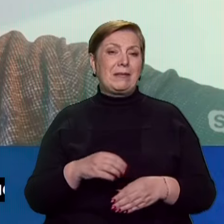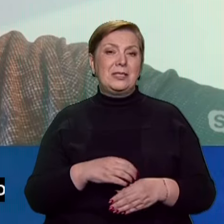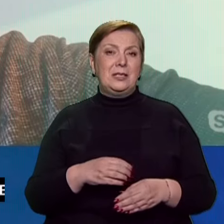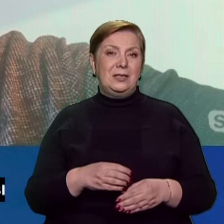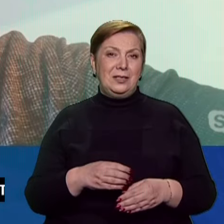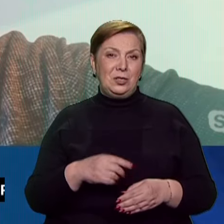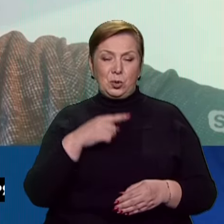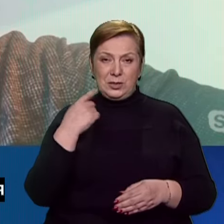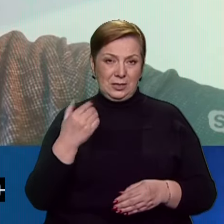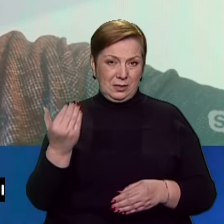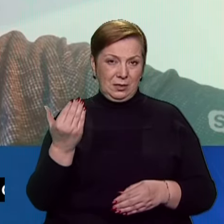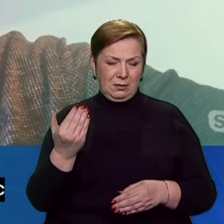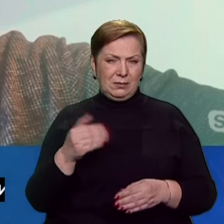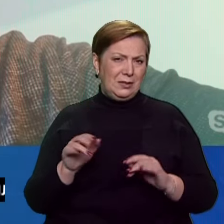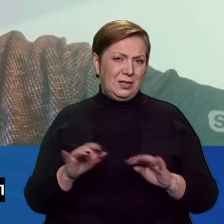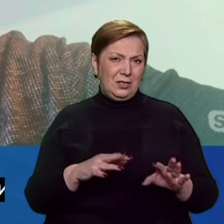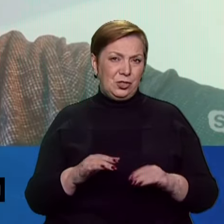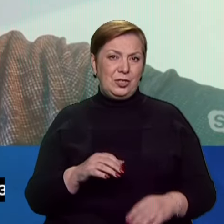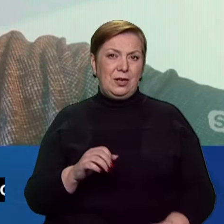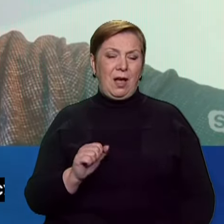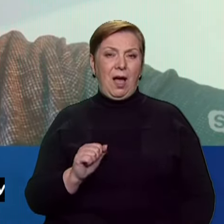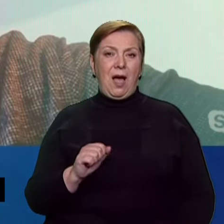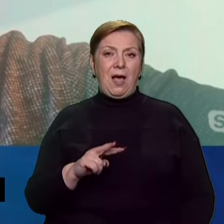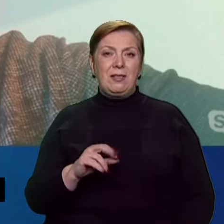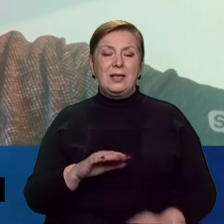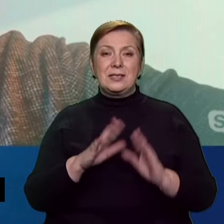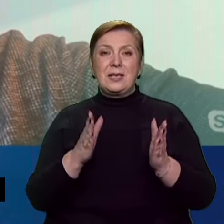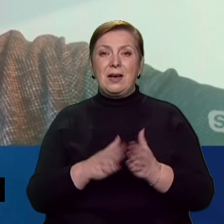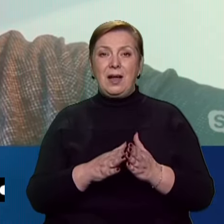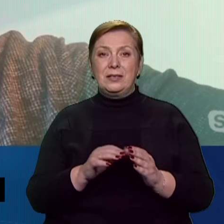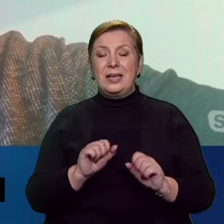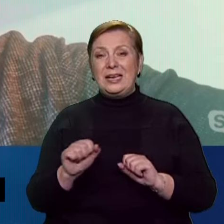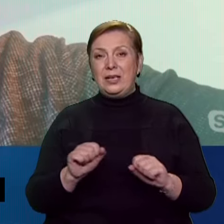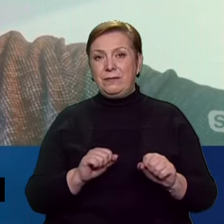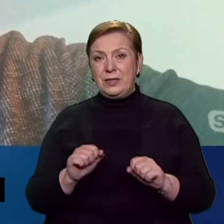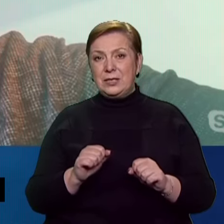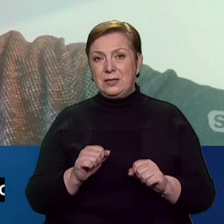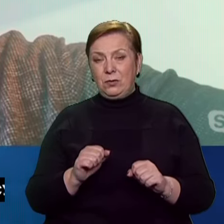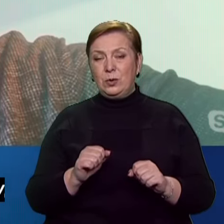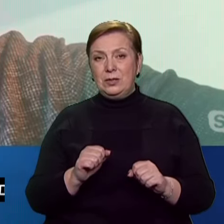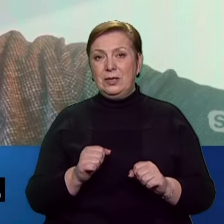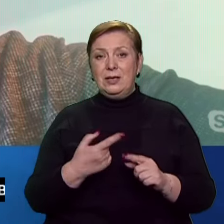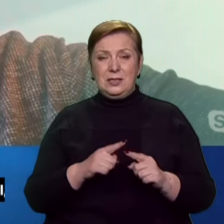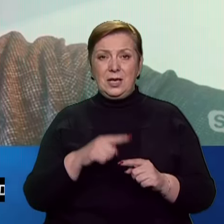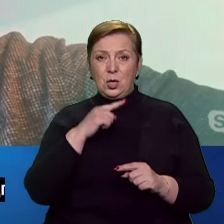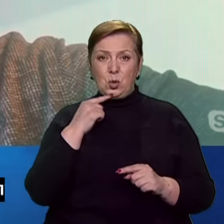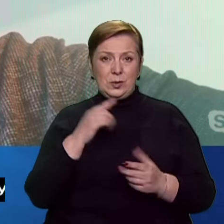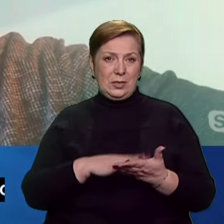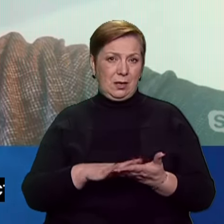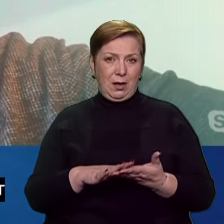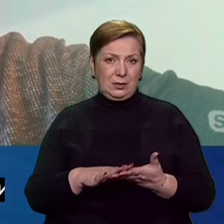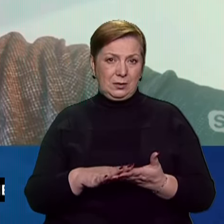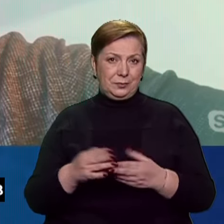російських партій, скажімо так, але загальне керівництво все ж таки від там умовно політтехнологів, це росіяни